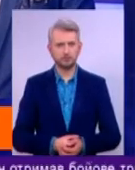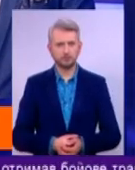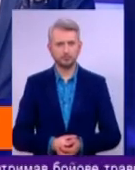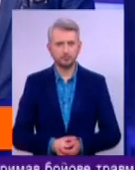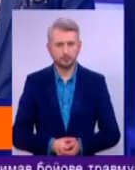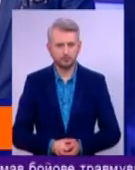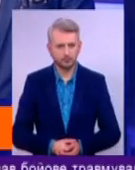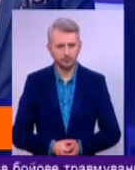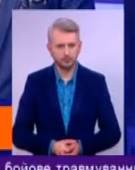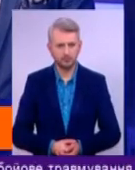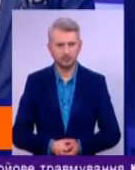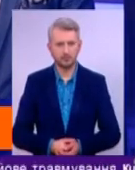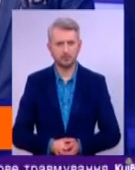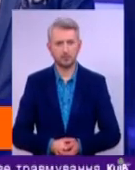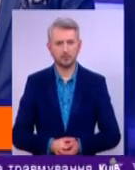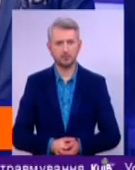Прошу, будь ласка,